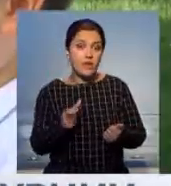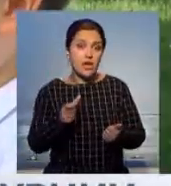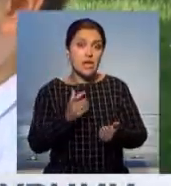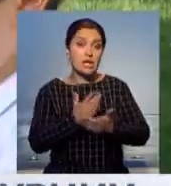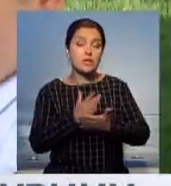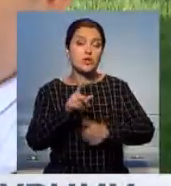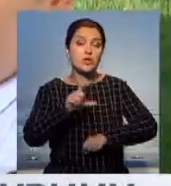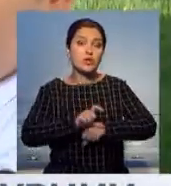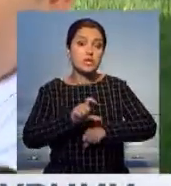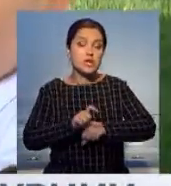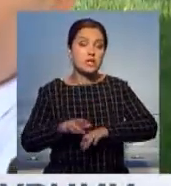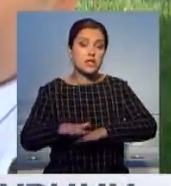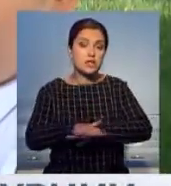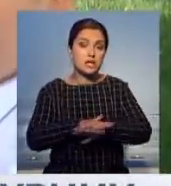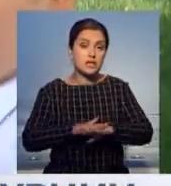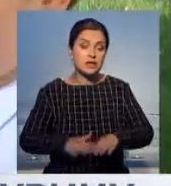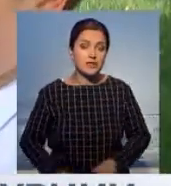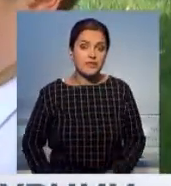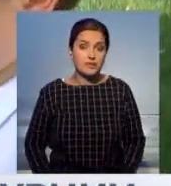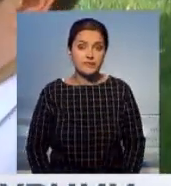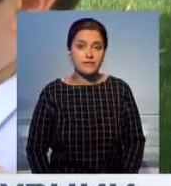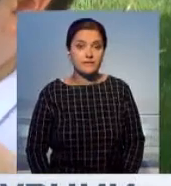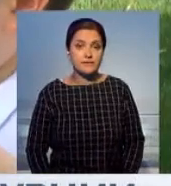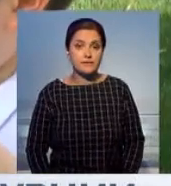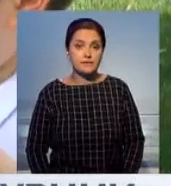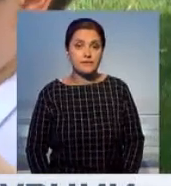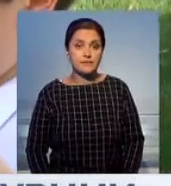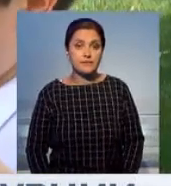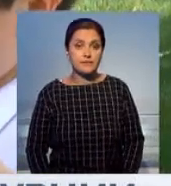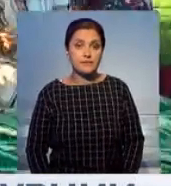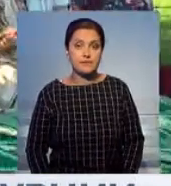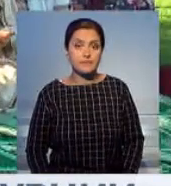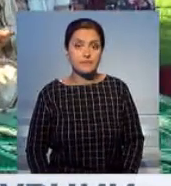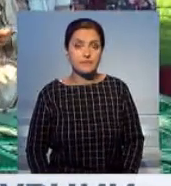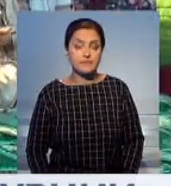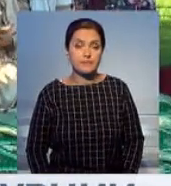человек. Среди них есть и турецкое население.